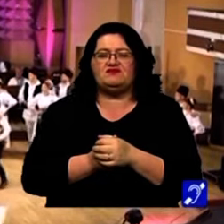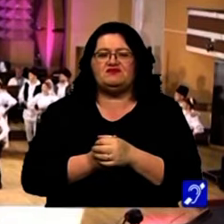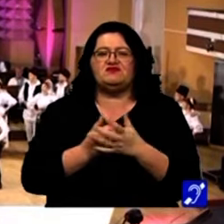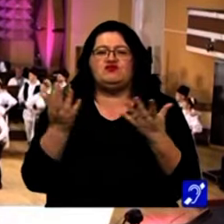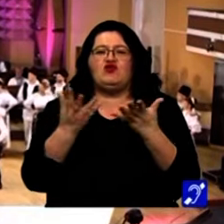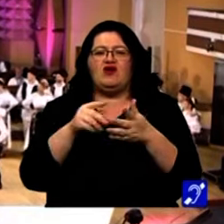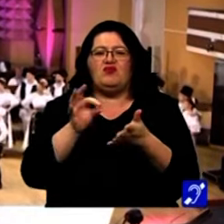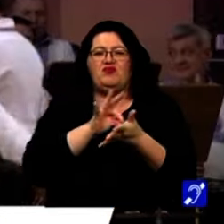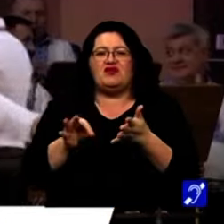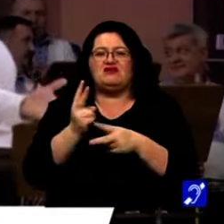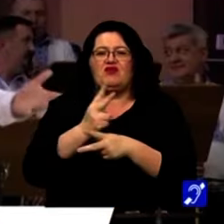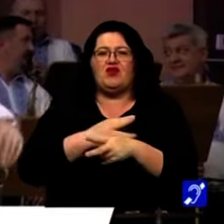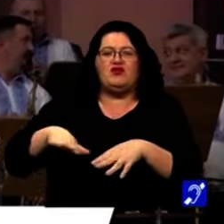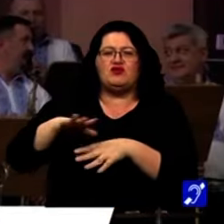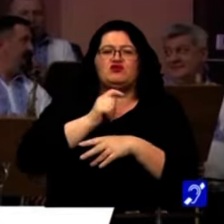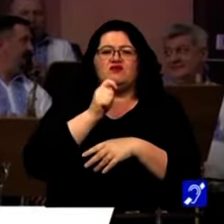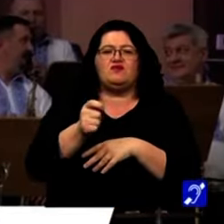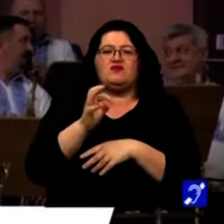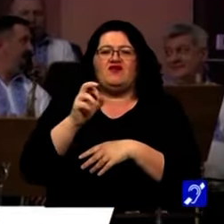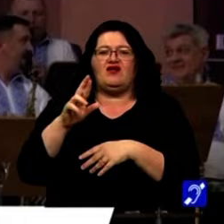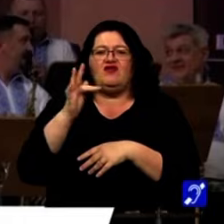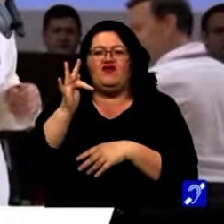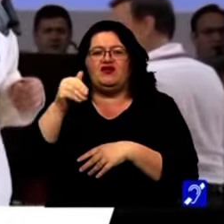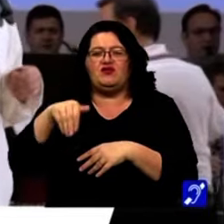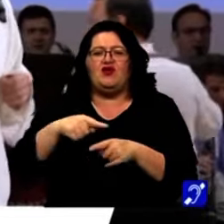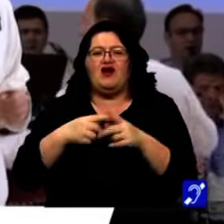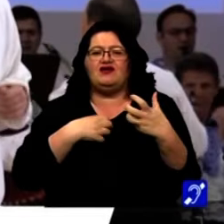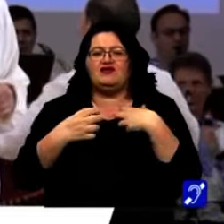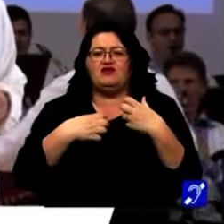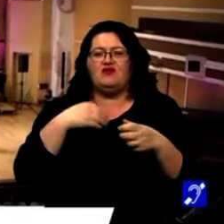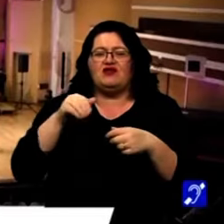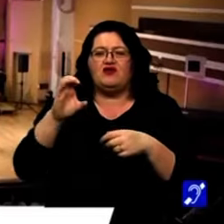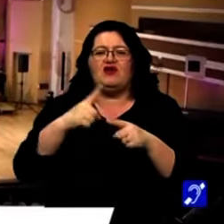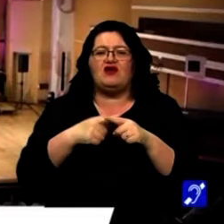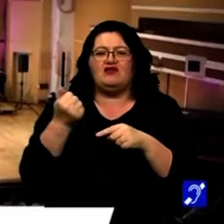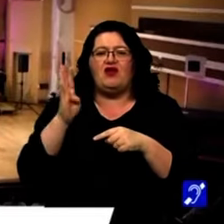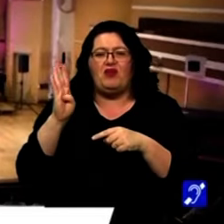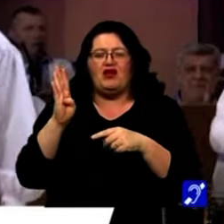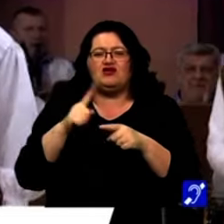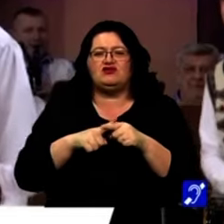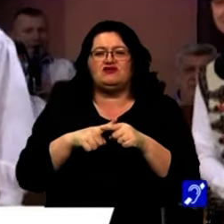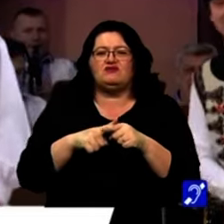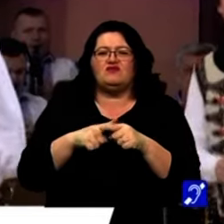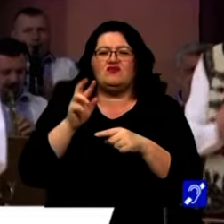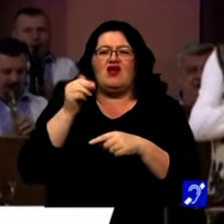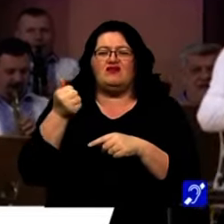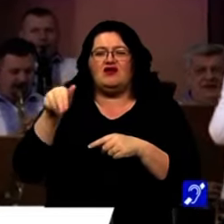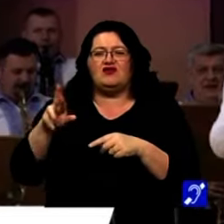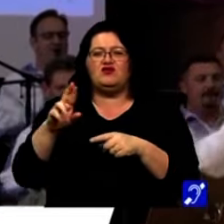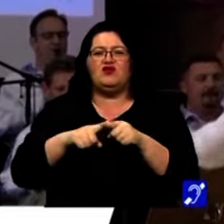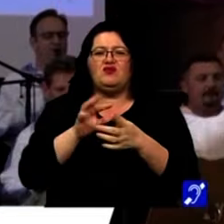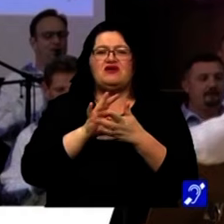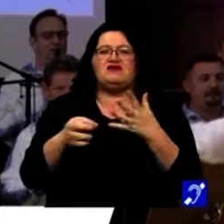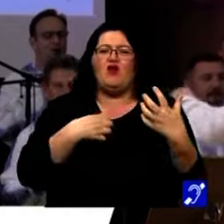Printre cei care au încântat publicul se numără jurnalistul TVR Florin Mihoc, actorii Matei Chioariu și Atila Balaș, ruibistul Andrei Rădoi, basul